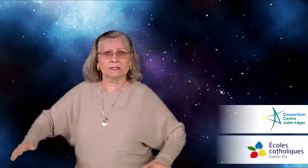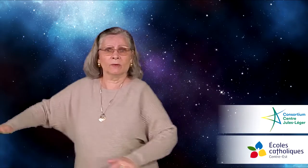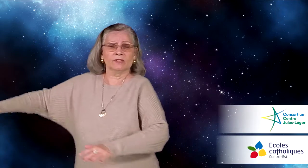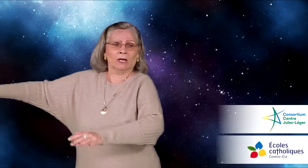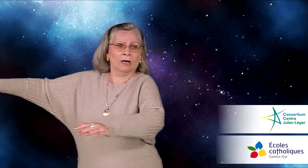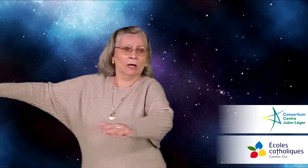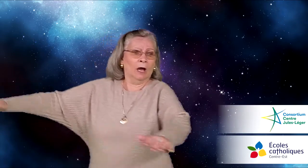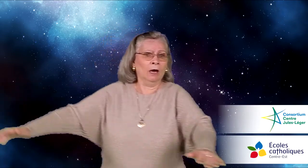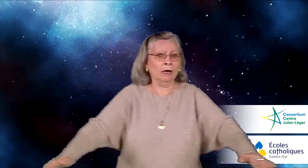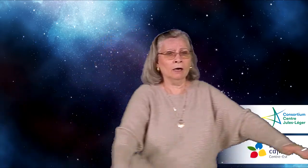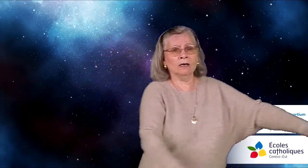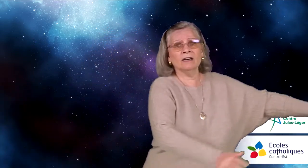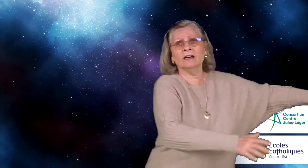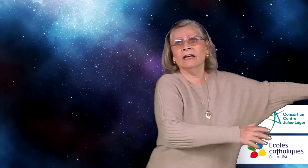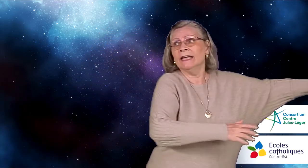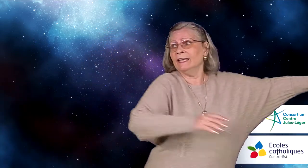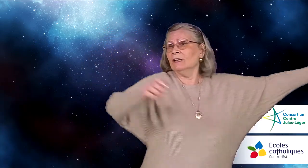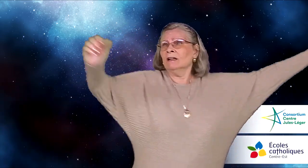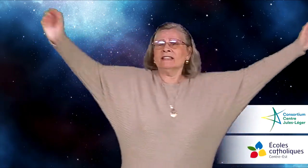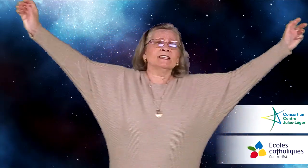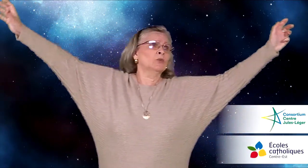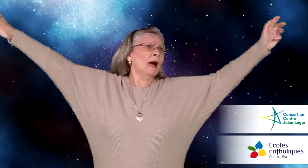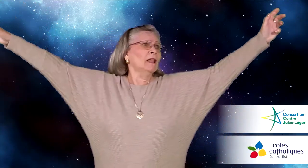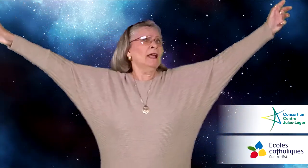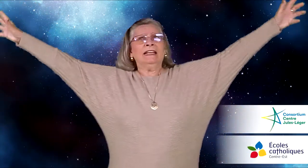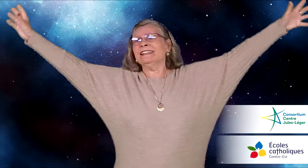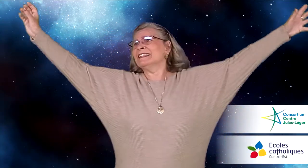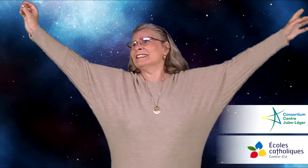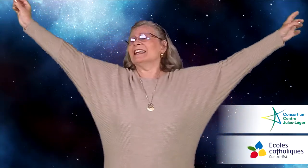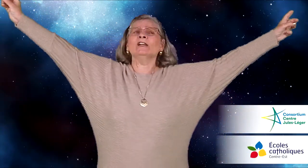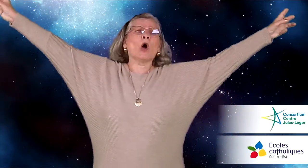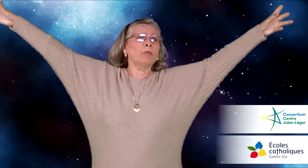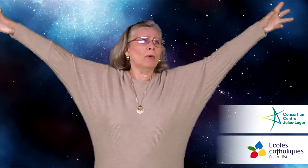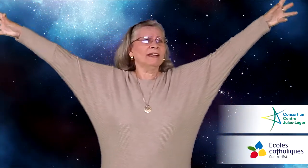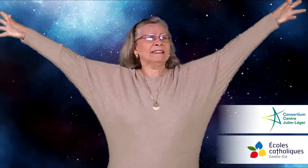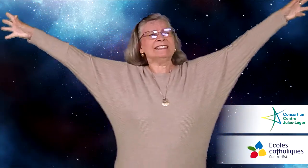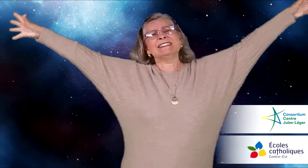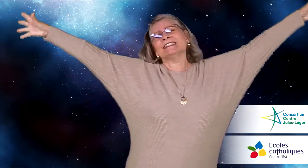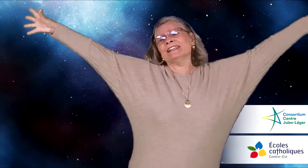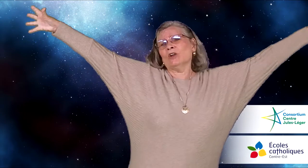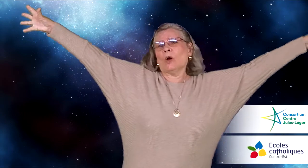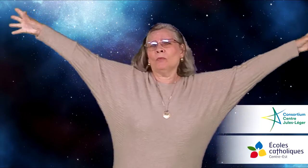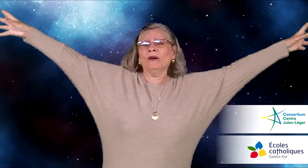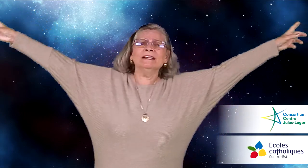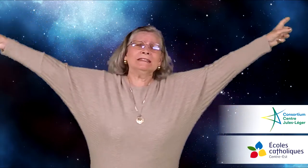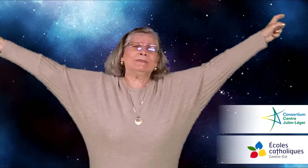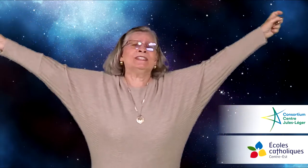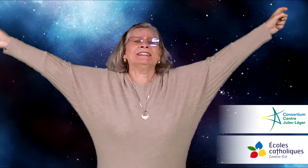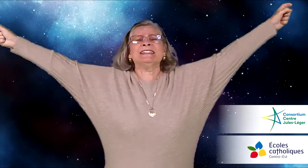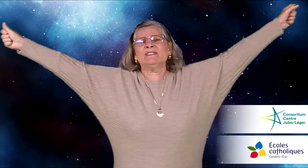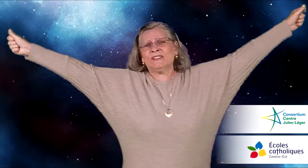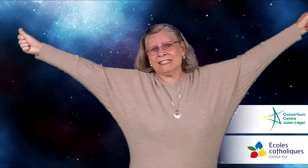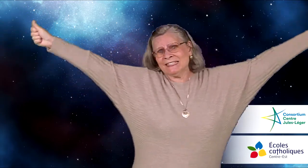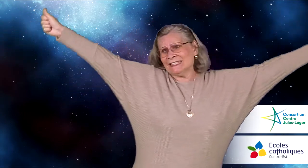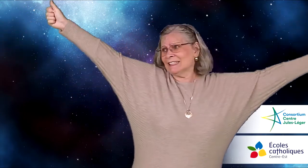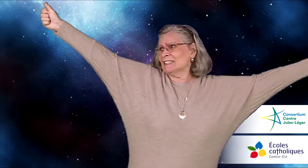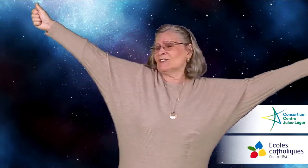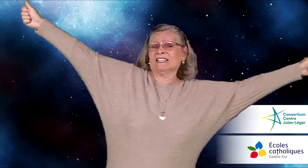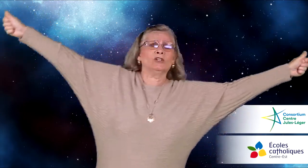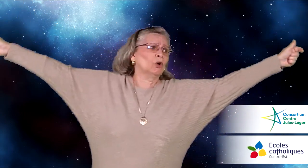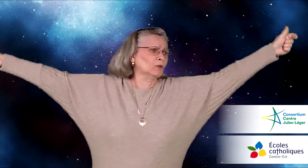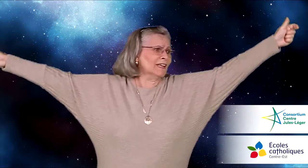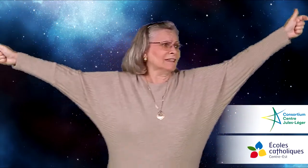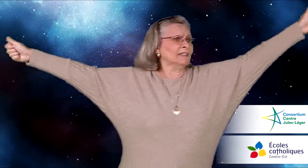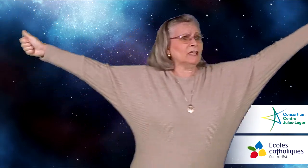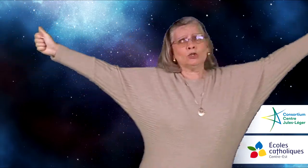ellipse, comme ça. « Ah! » Et, là, les étoiles, elles s'étiraient leur pointe. Elles s'étiraient leur pointe. Puis, c'était difficile, c'était